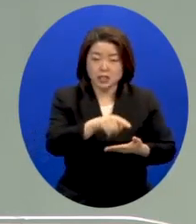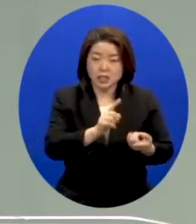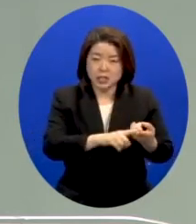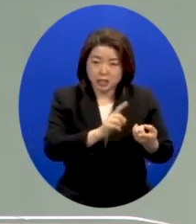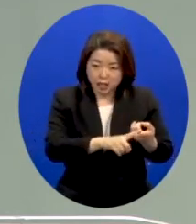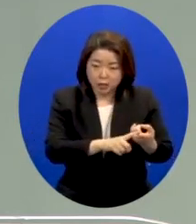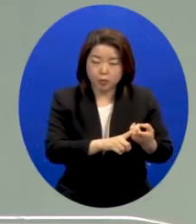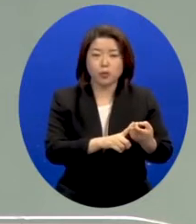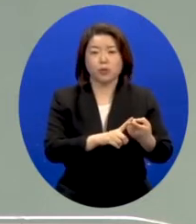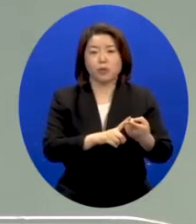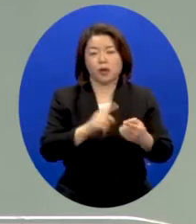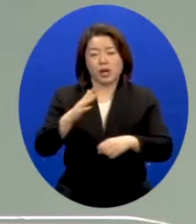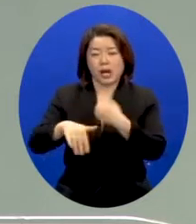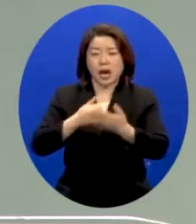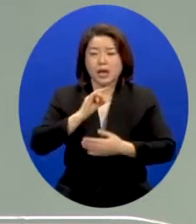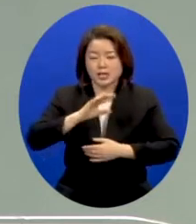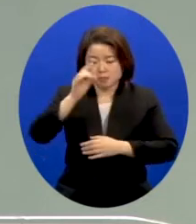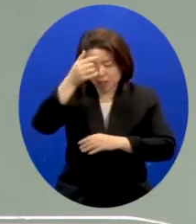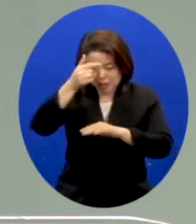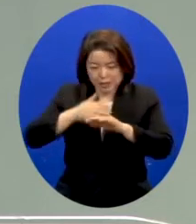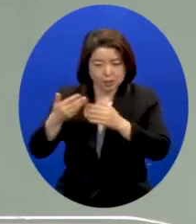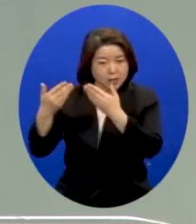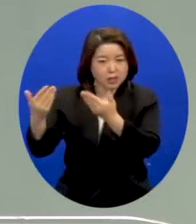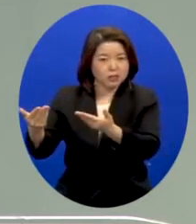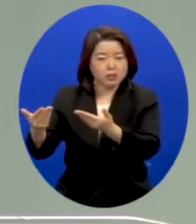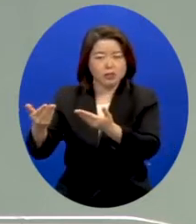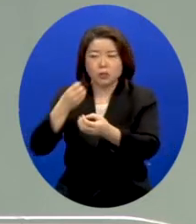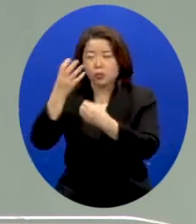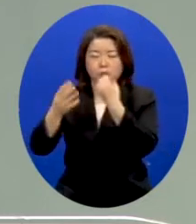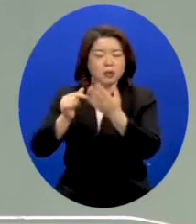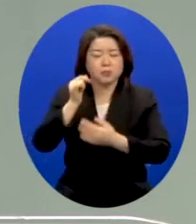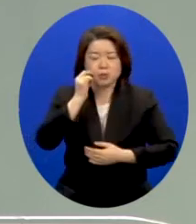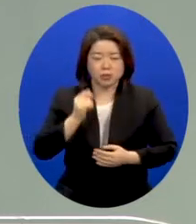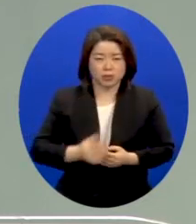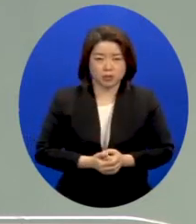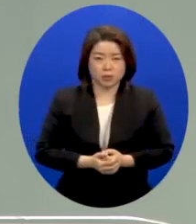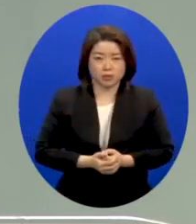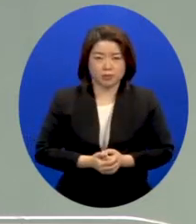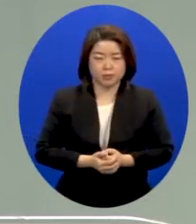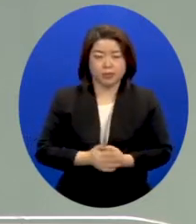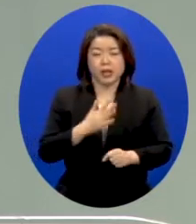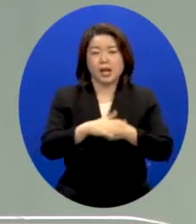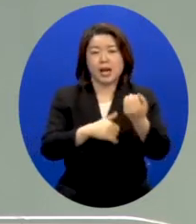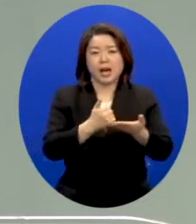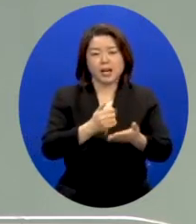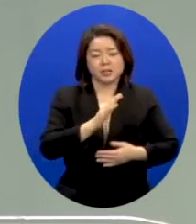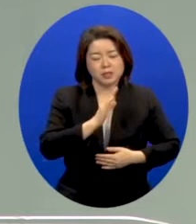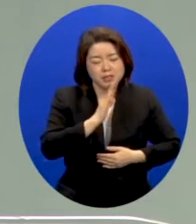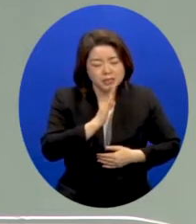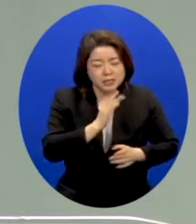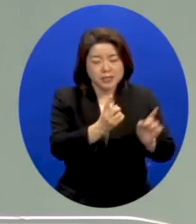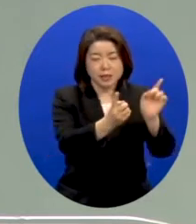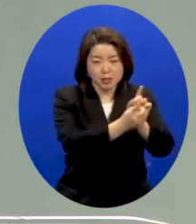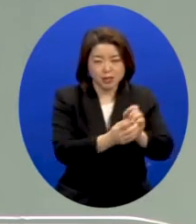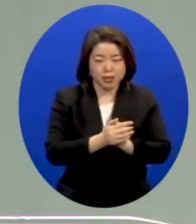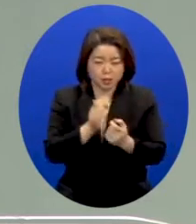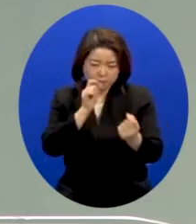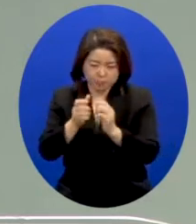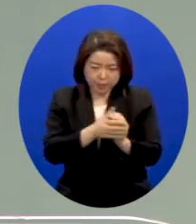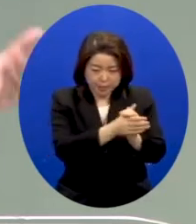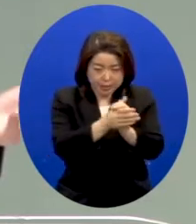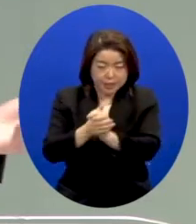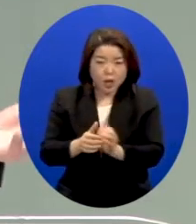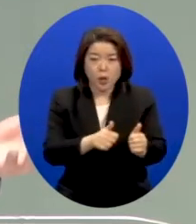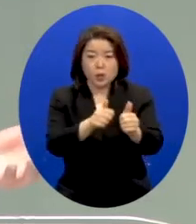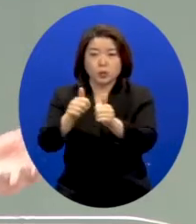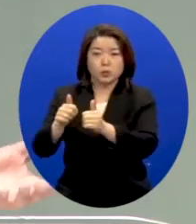하나님만 예배합니다 이렇게 고백 못합니다 하나님을 만난 사람 진짜 하나님과 친밀한 동행 하는 그런